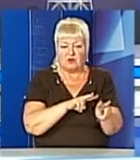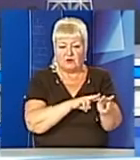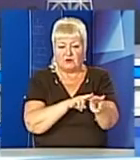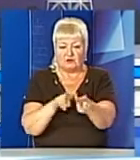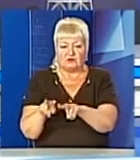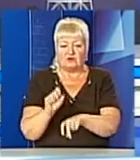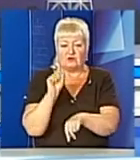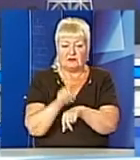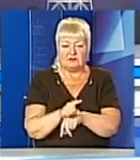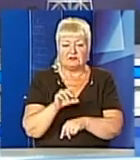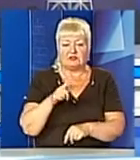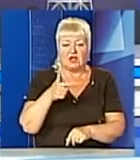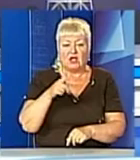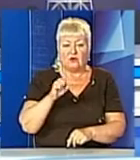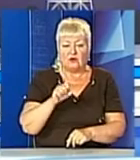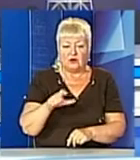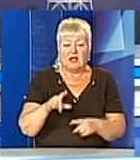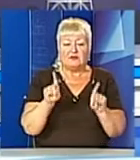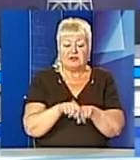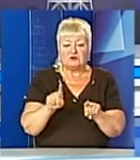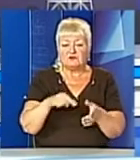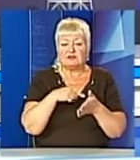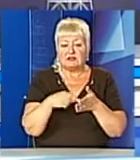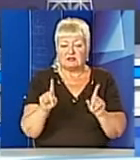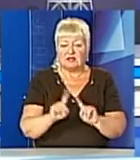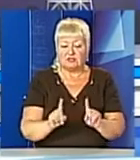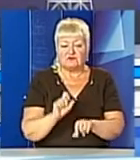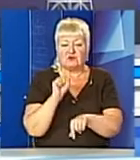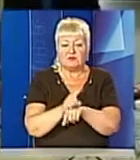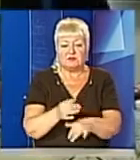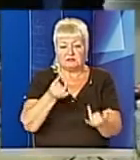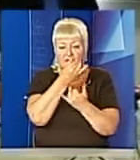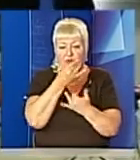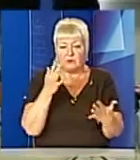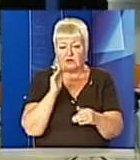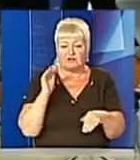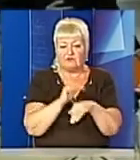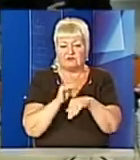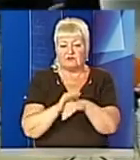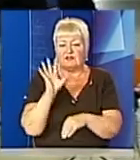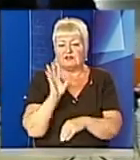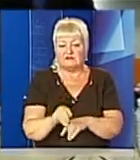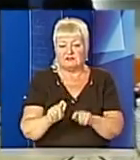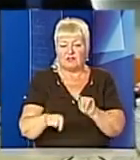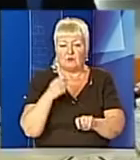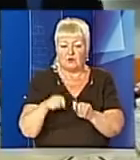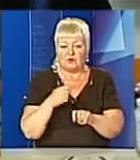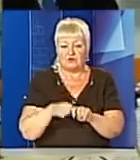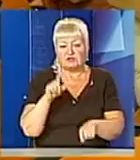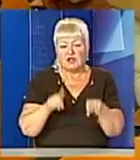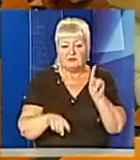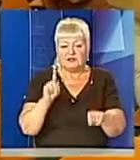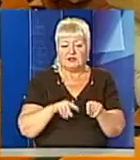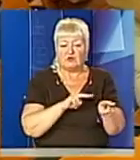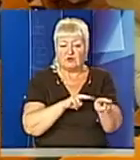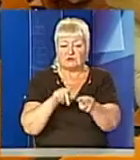ОБСЄ Олександр Хух. Також він зазначив, що місія не може фіксувати всіх порушень, адже нерідко спостерігачів